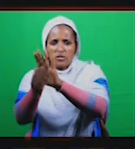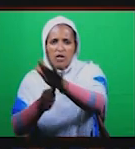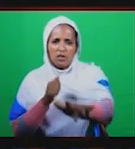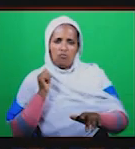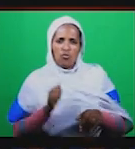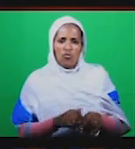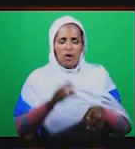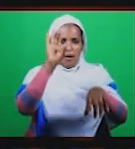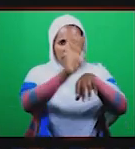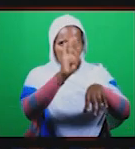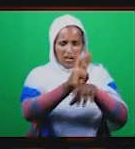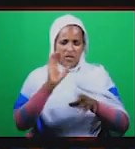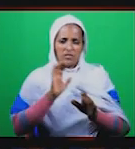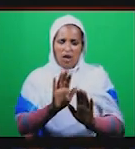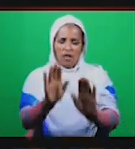እየተሸሸጉ